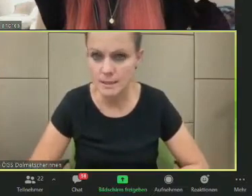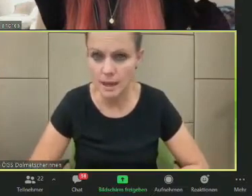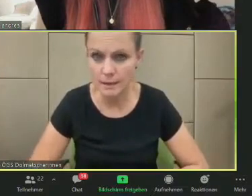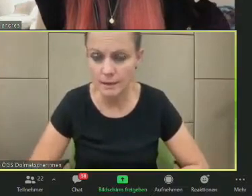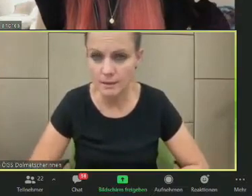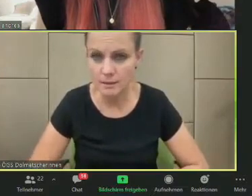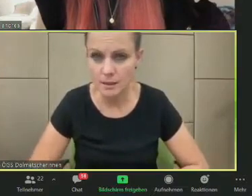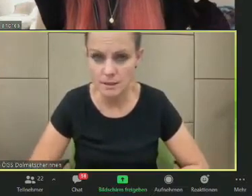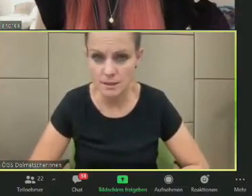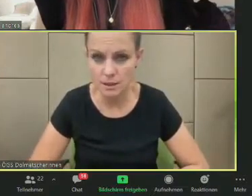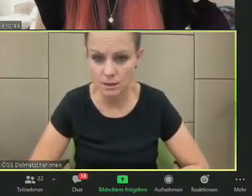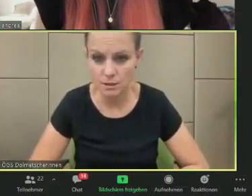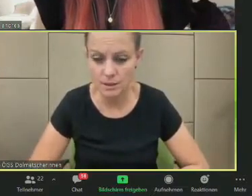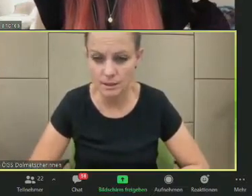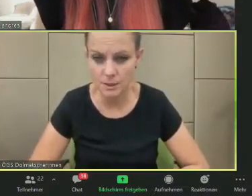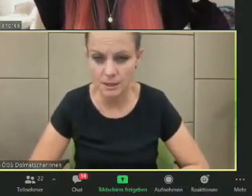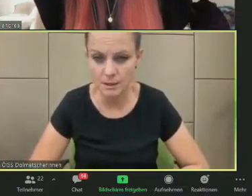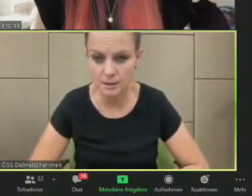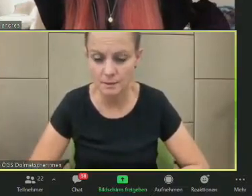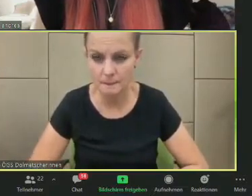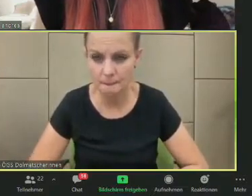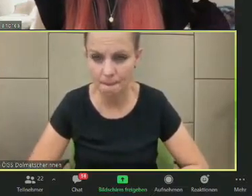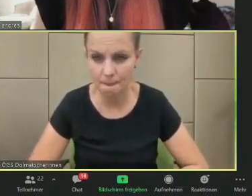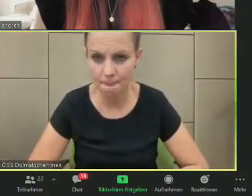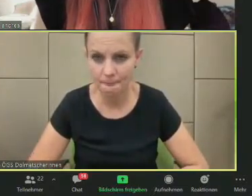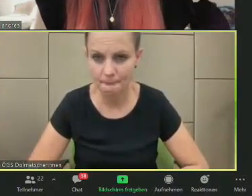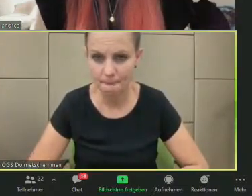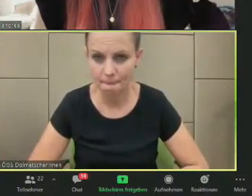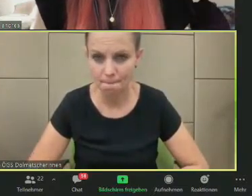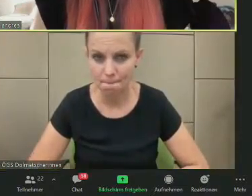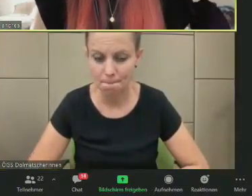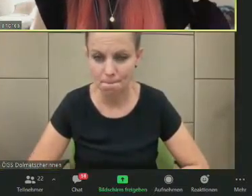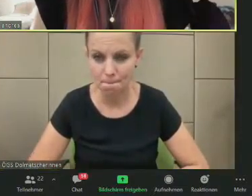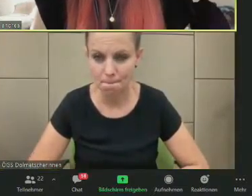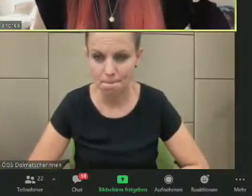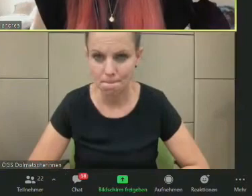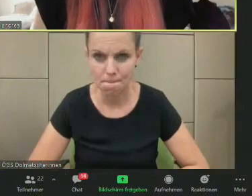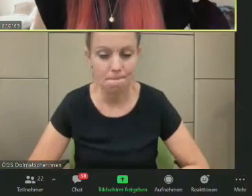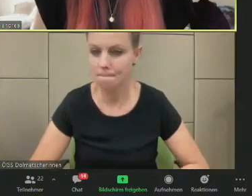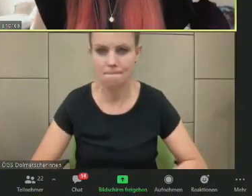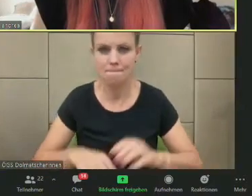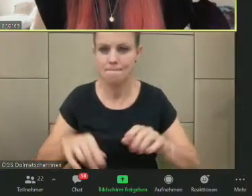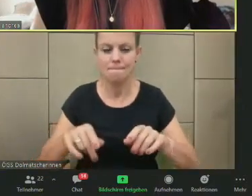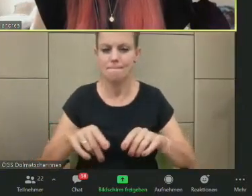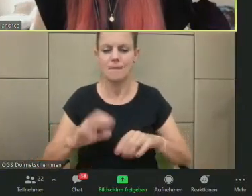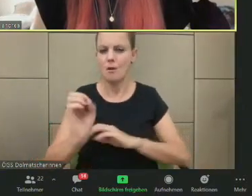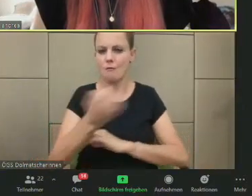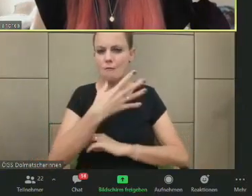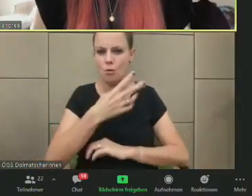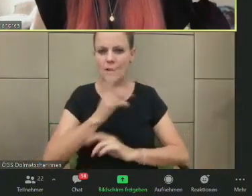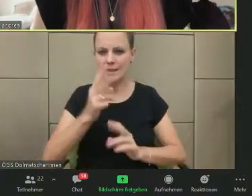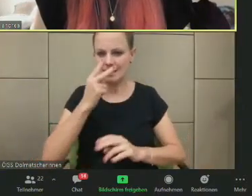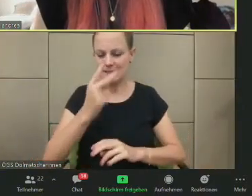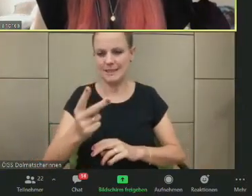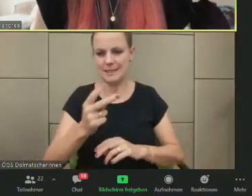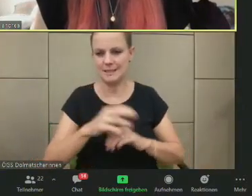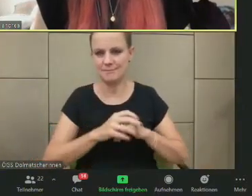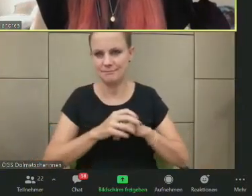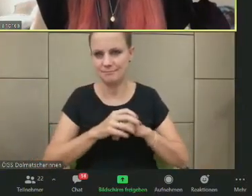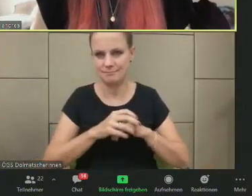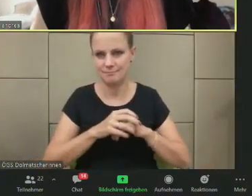Oder sehen es die anderen? Ich sehe es nicht, sagte Bianca. Moment. Nein, mal. Wir sehen noch immer deine Folie, Andrea.